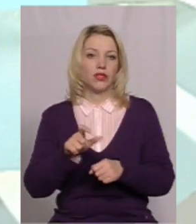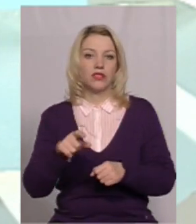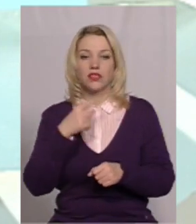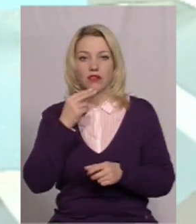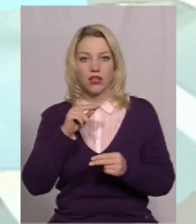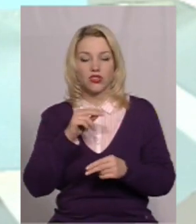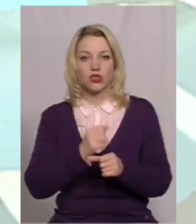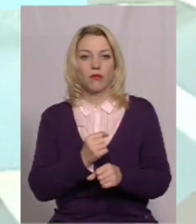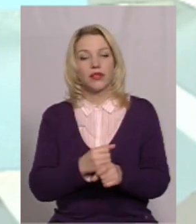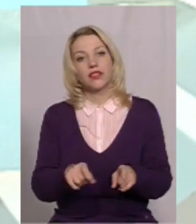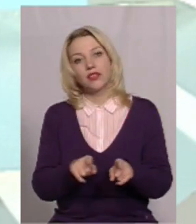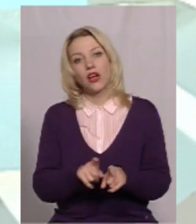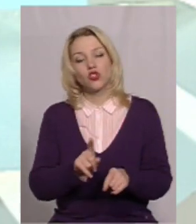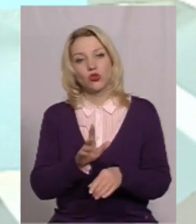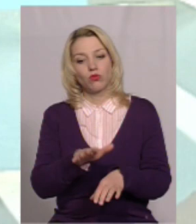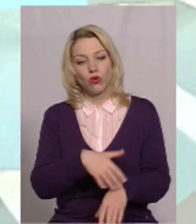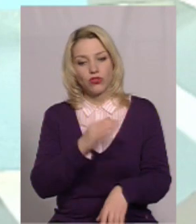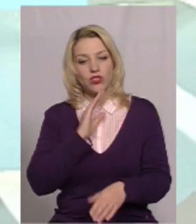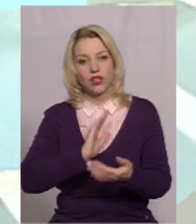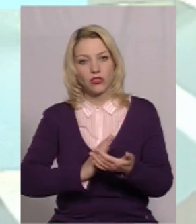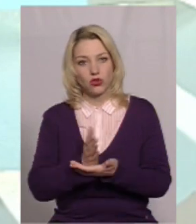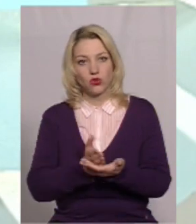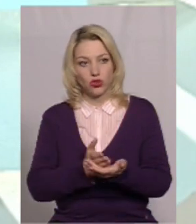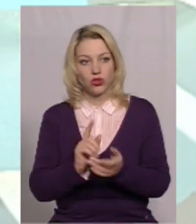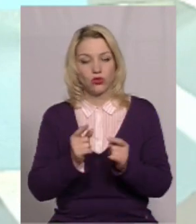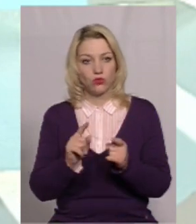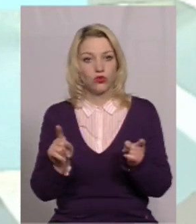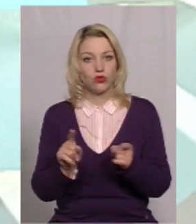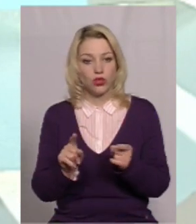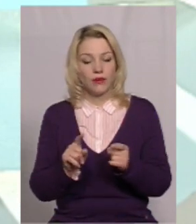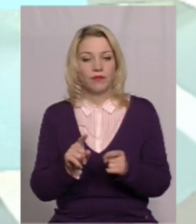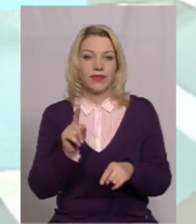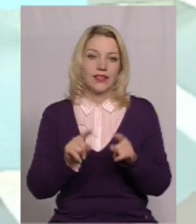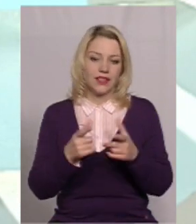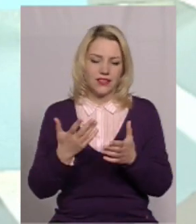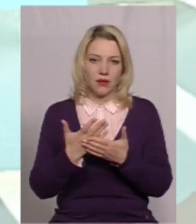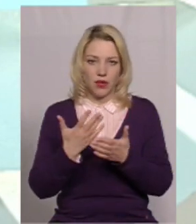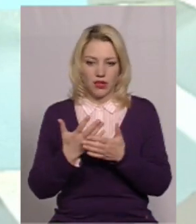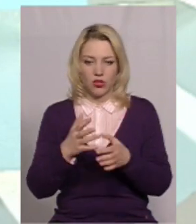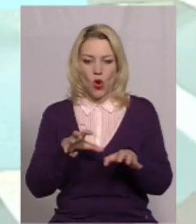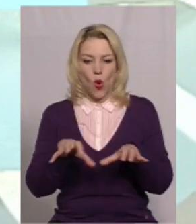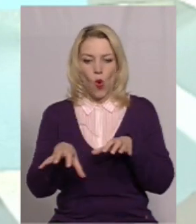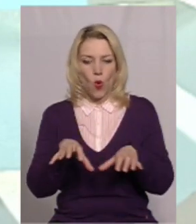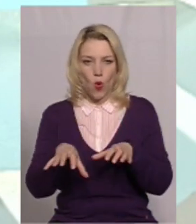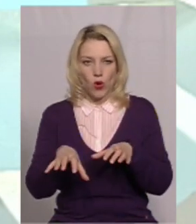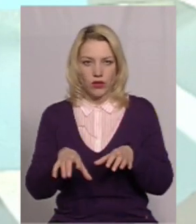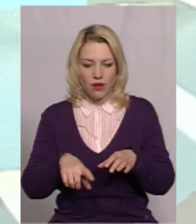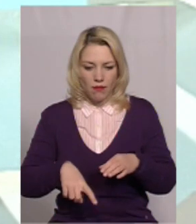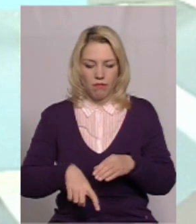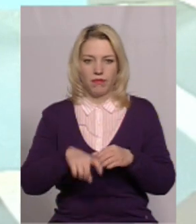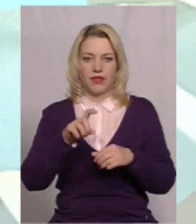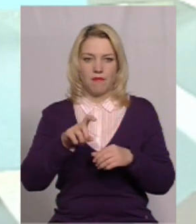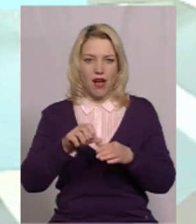краще зробити так, щоб воно довше і якісніше служило. Адже десь якийсь корінь піднімає асфальт,